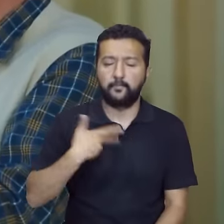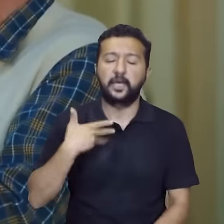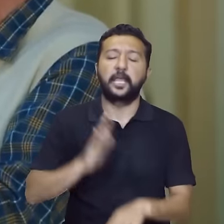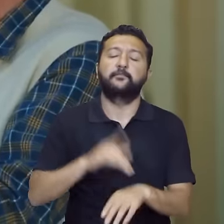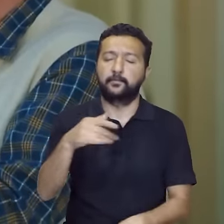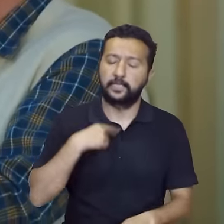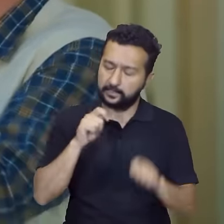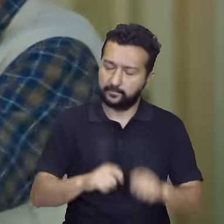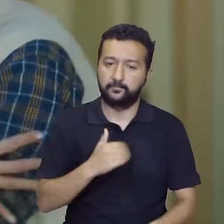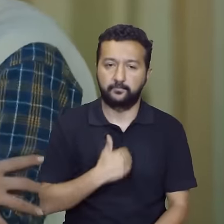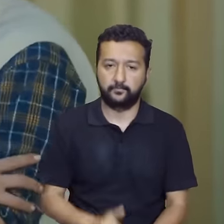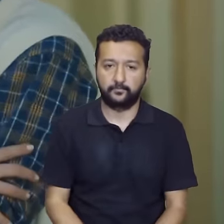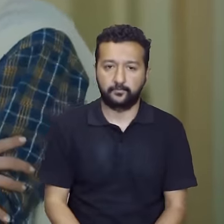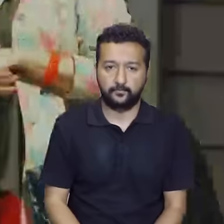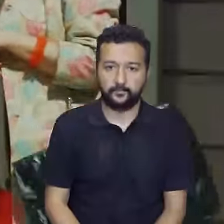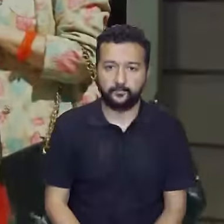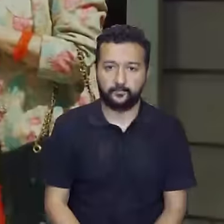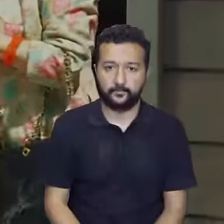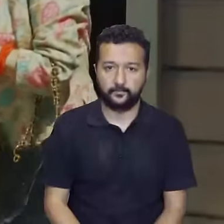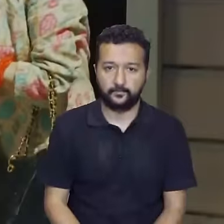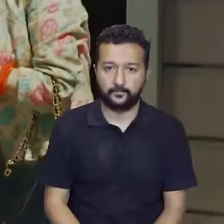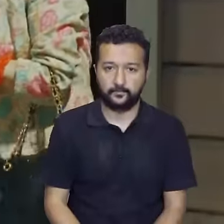etme sen, ben hallederim. Öpüşüp vedalaştılar.